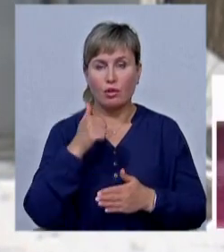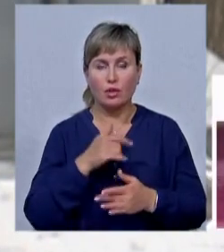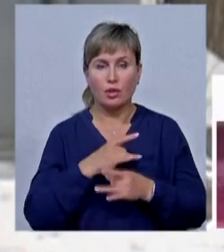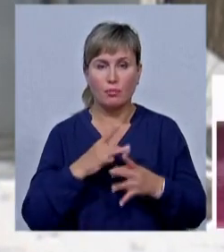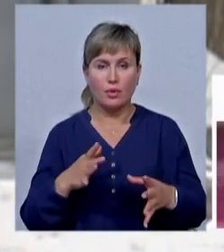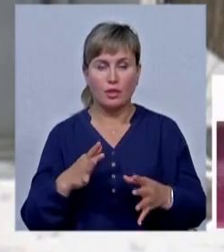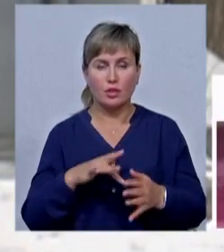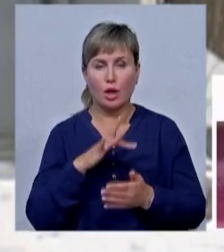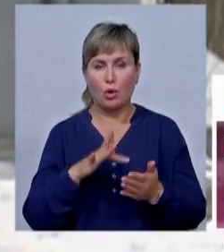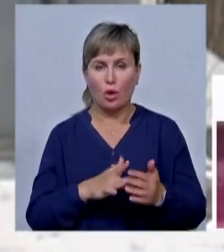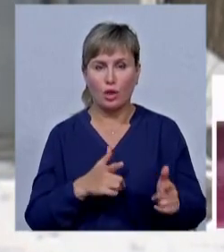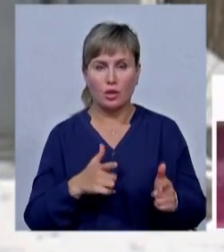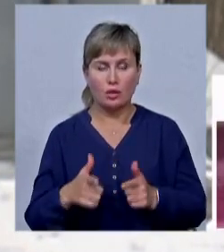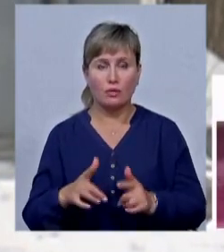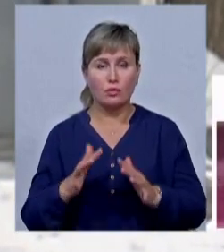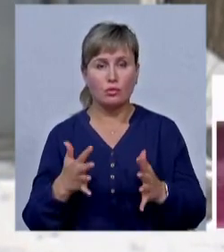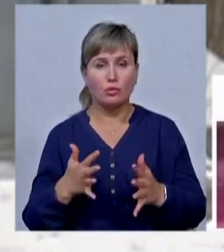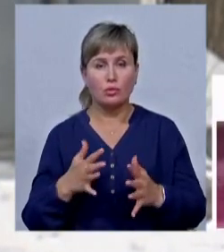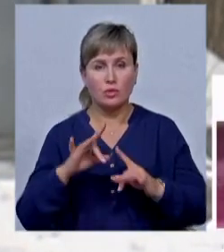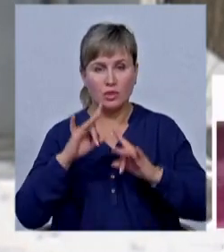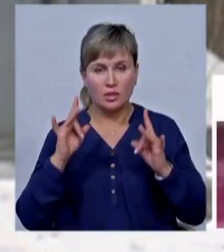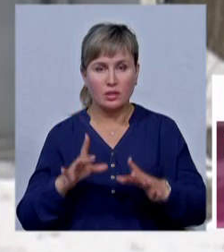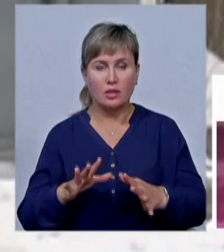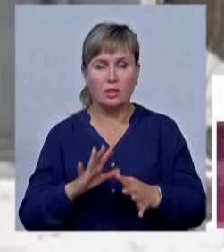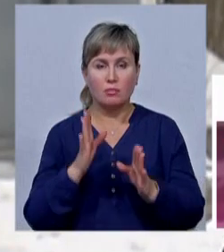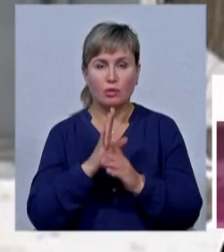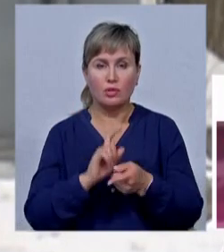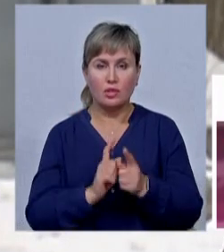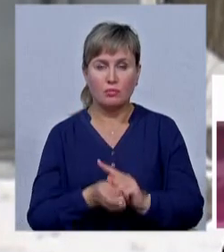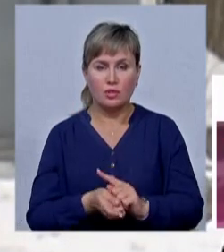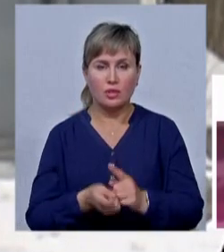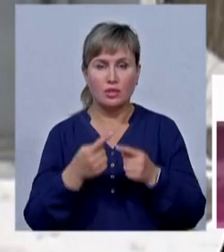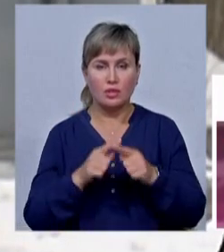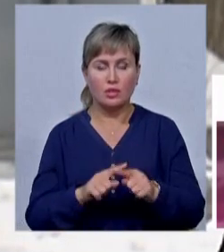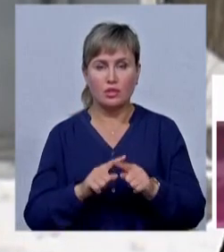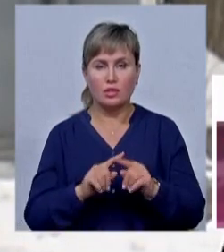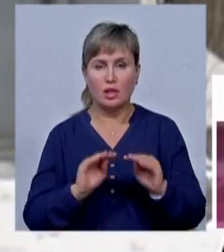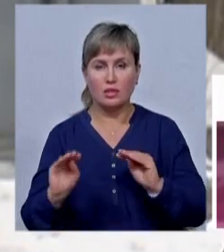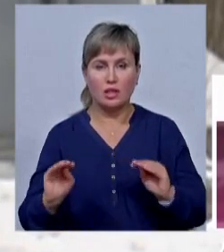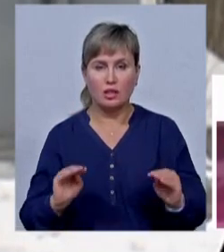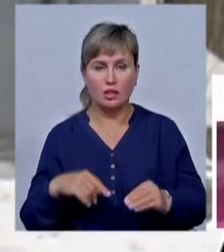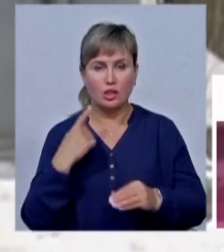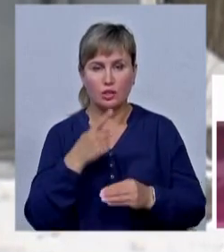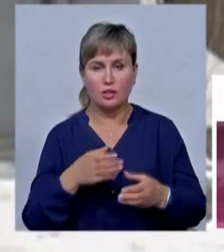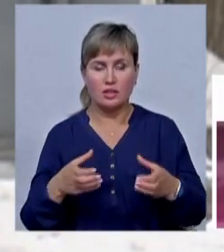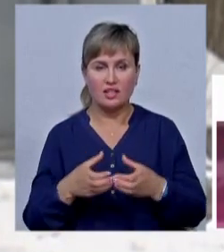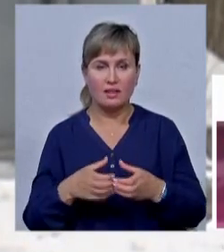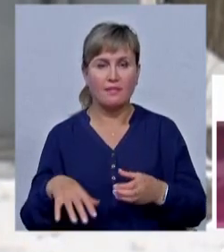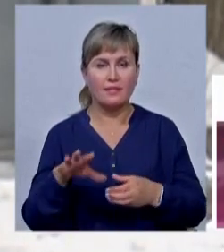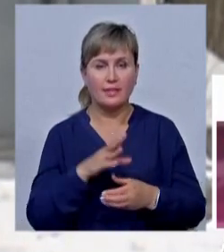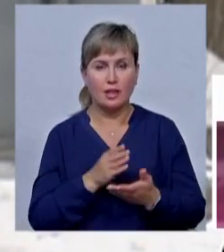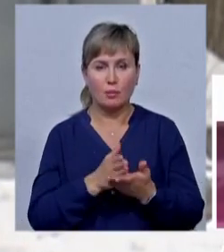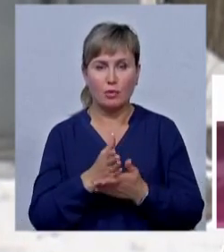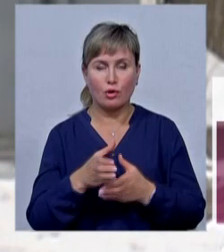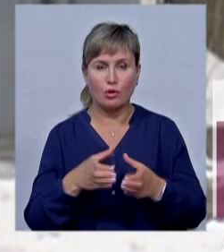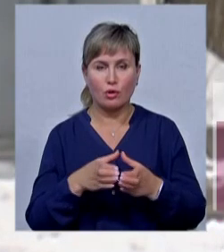заверениям властей, город готов. В случае непредвиденных климатических изменений, техническое оснащение и личный состав всех профильных служб